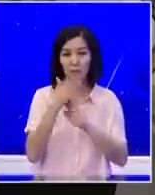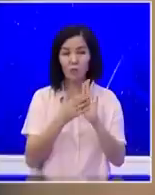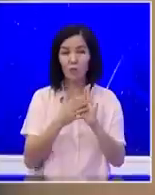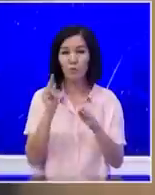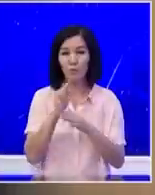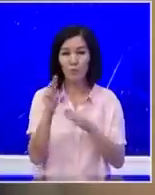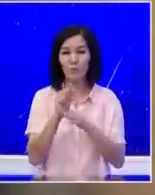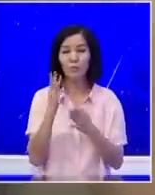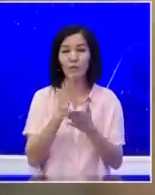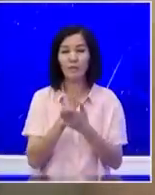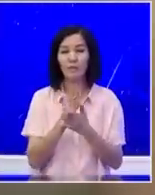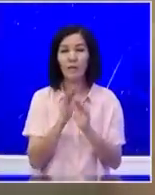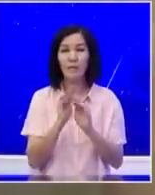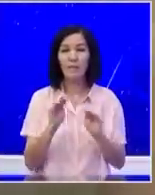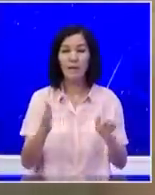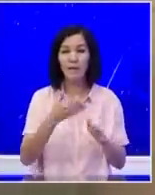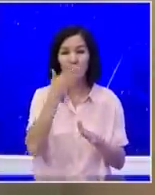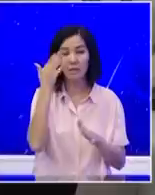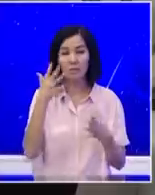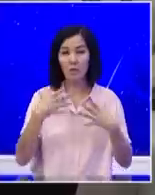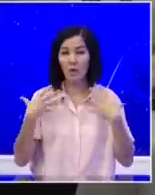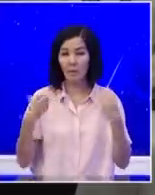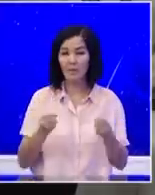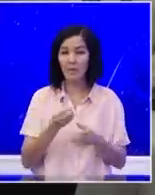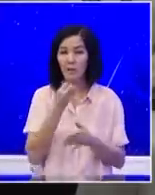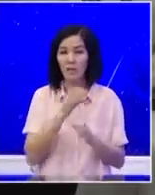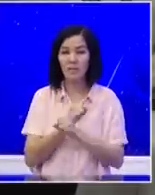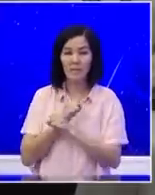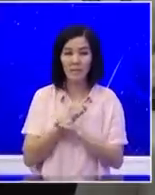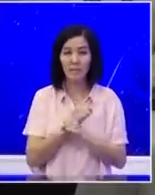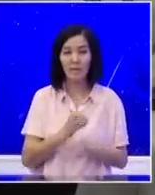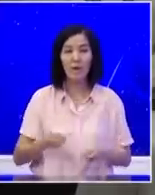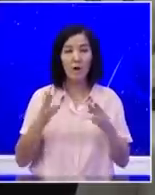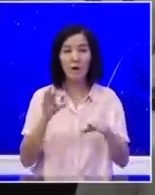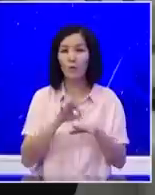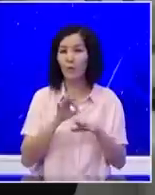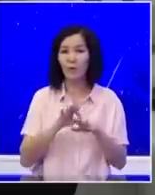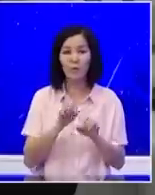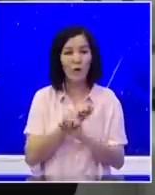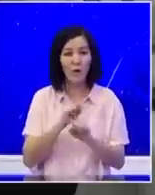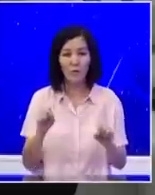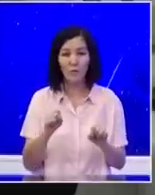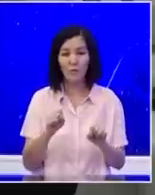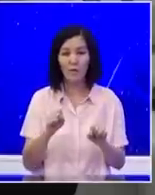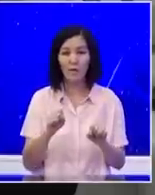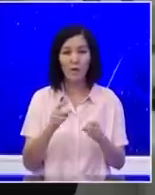жатырмыз. Балаларымыз жаз бойы аман есен болып, ешқандай қауіпті қатерге